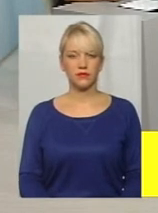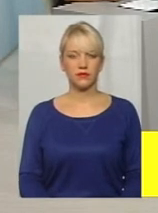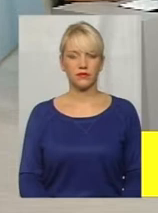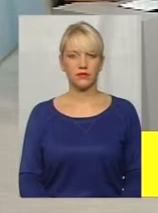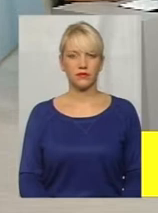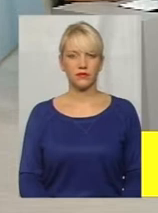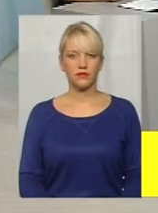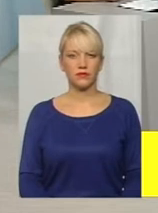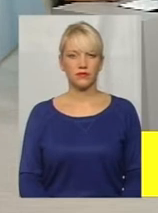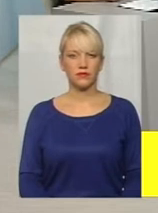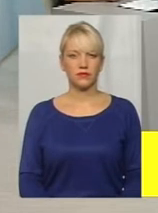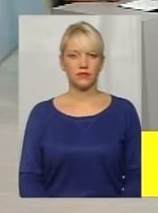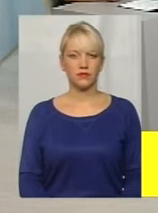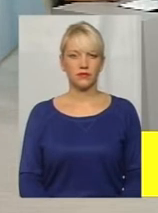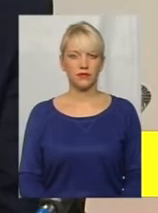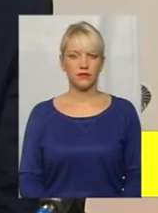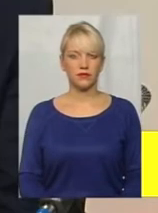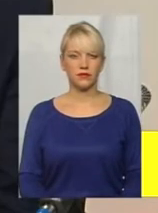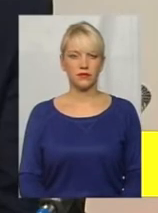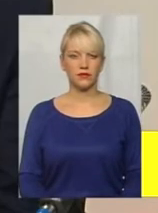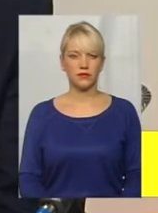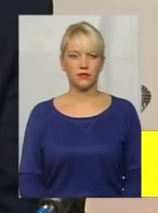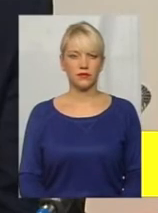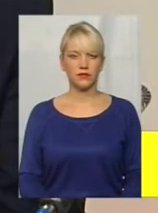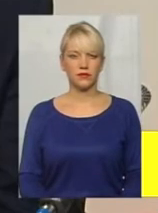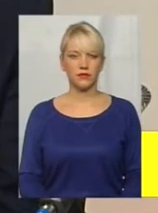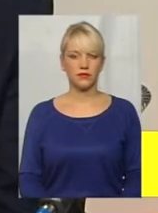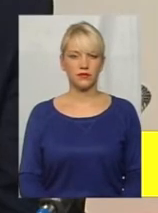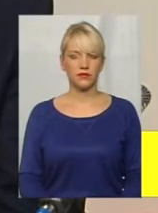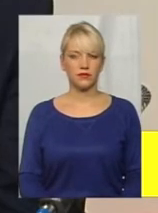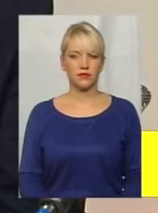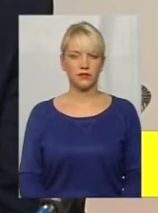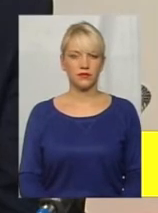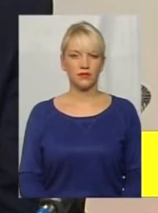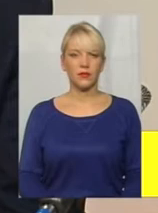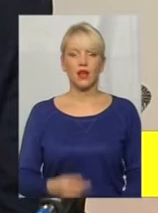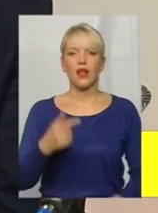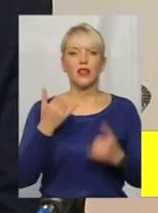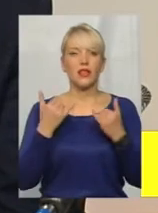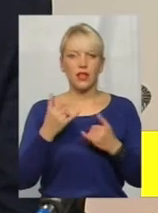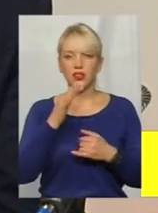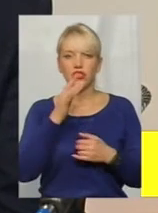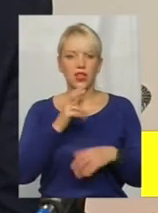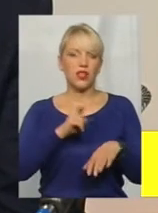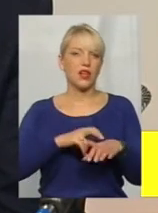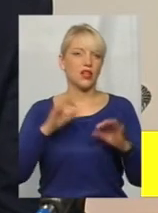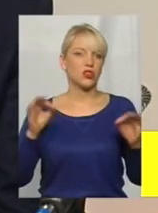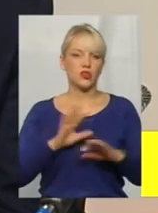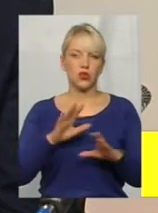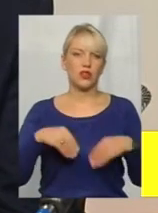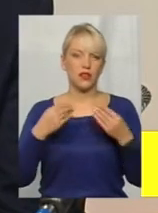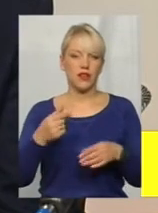давали, яке все. Ну, на даний час лікарка нічого не надавала, нічого. Я приїхав через